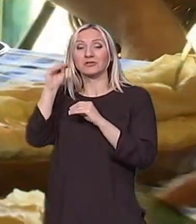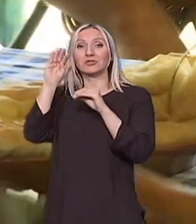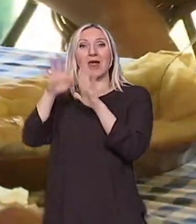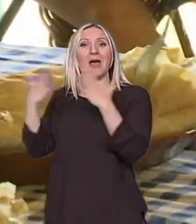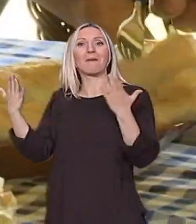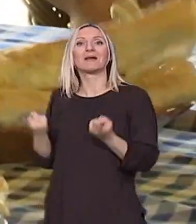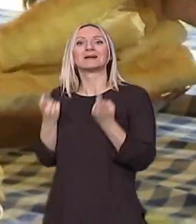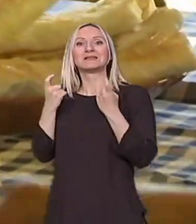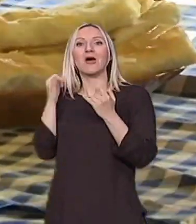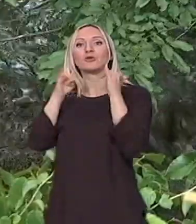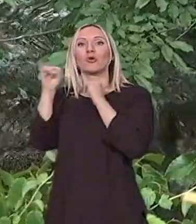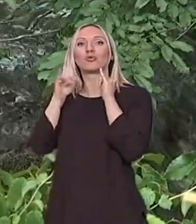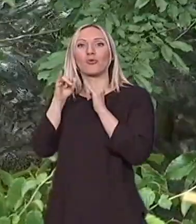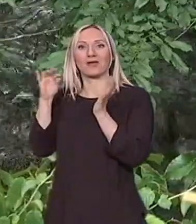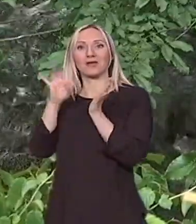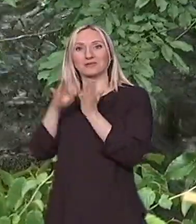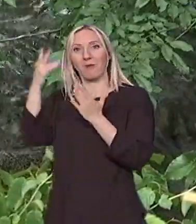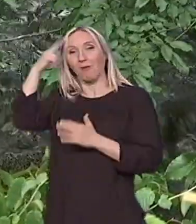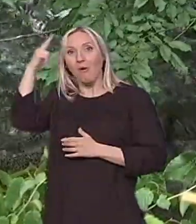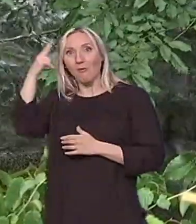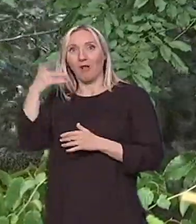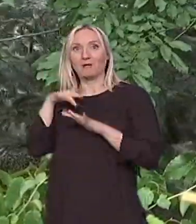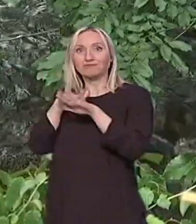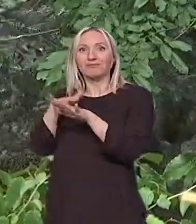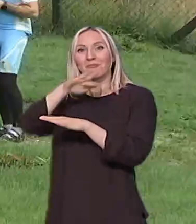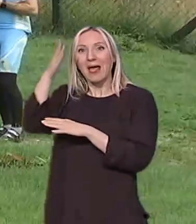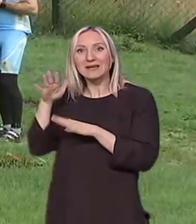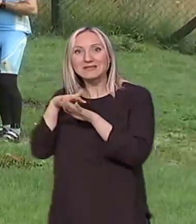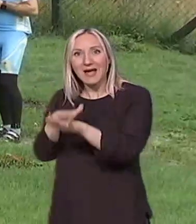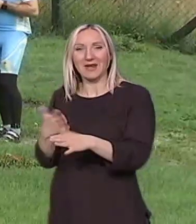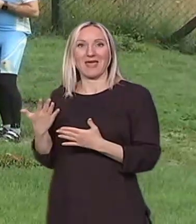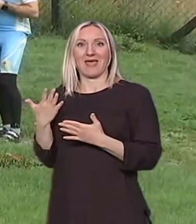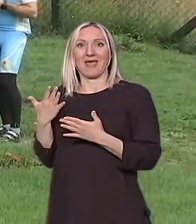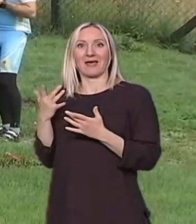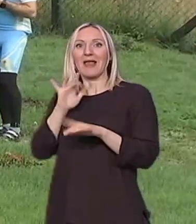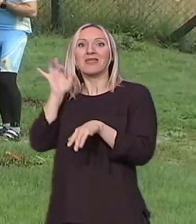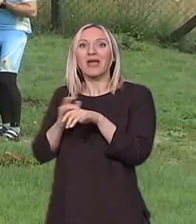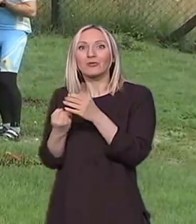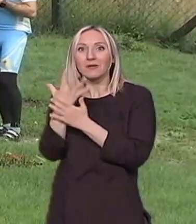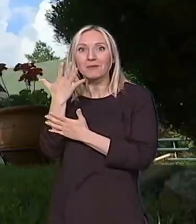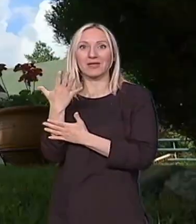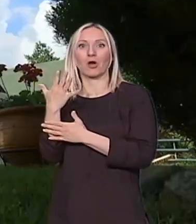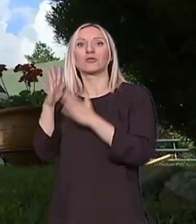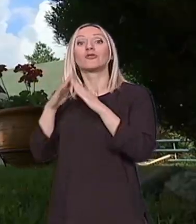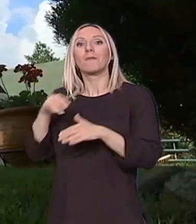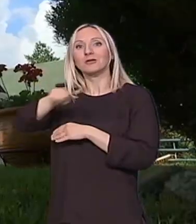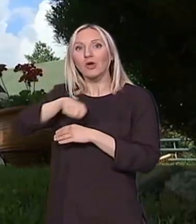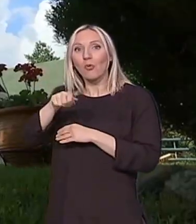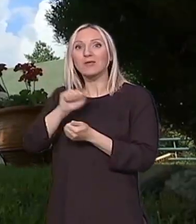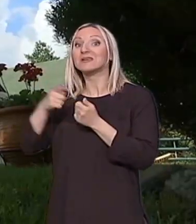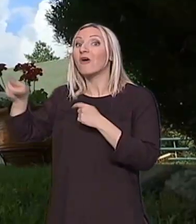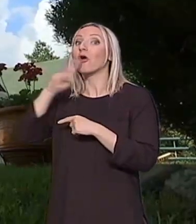turizma. Netaknuta priroda, žubor planinske reke i domaća kuhinja su pozivnica za one koji bi da pobegnu od gradske